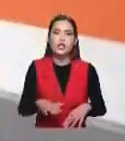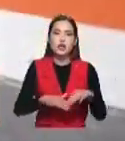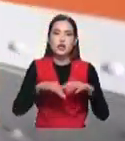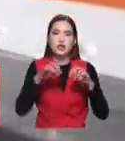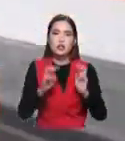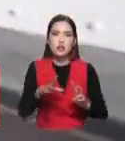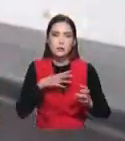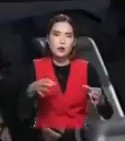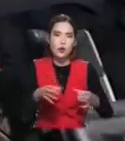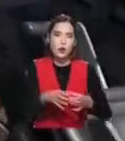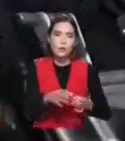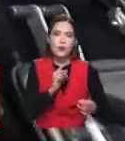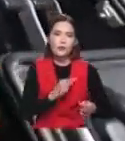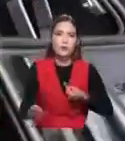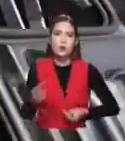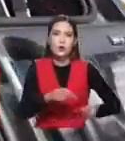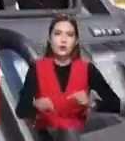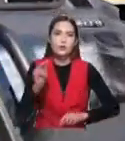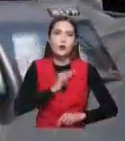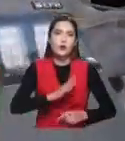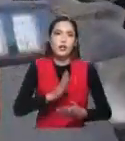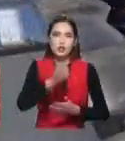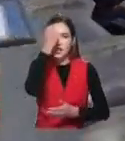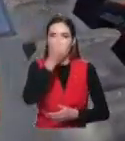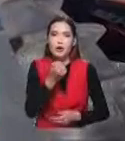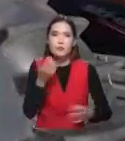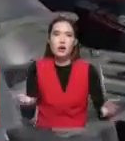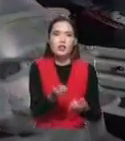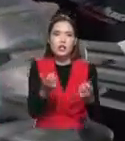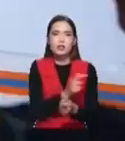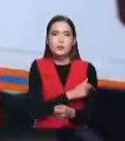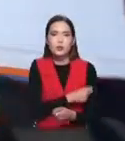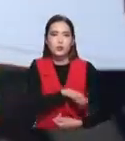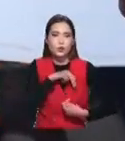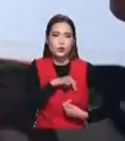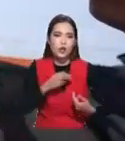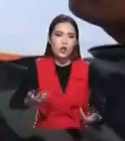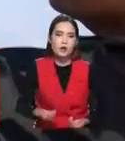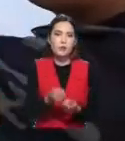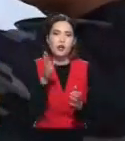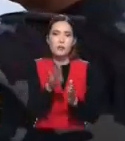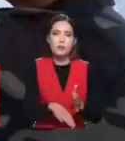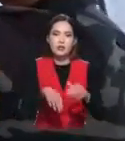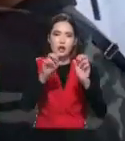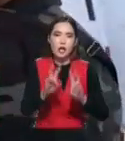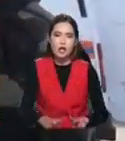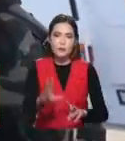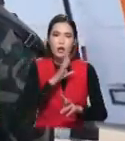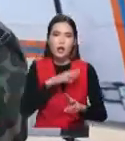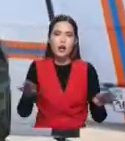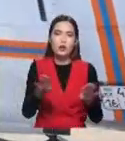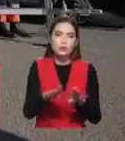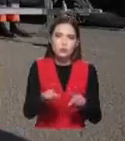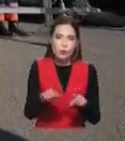и командная работа всех подразделений. Благодаря спасателям люди чувствуют себя под защитой и в безопасности. И, конечно же, самые